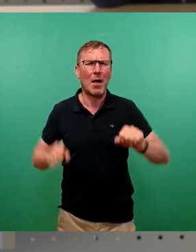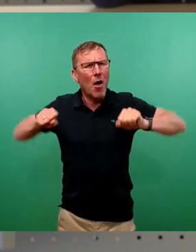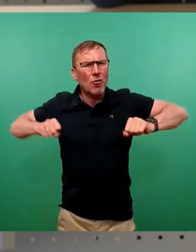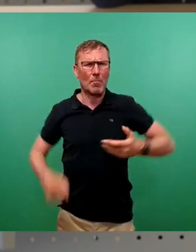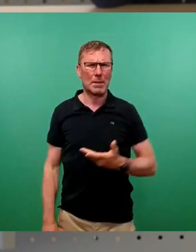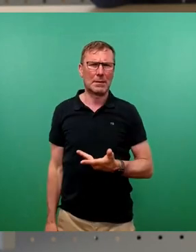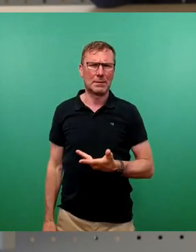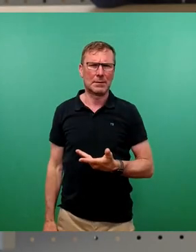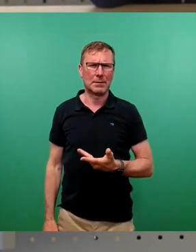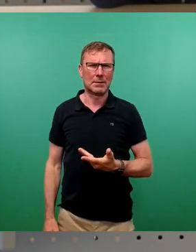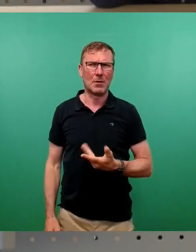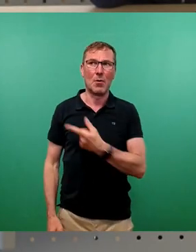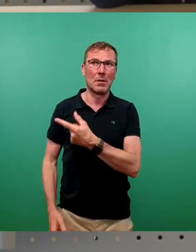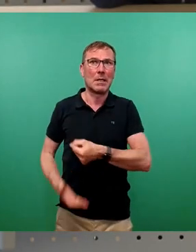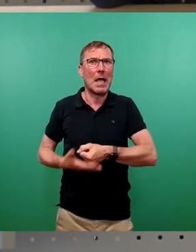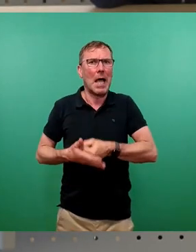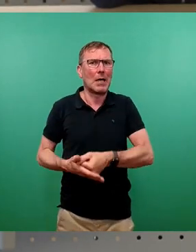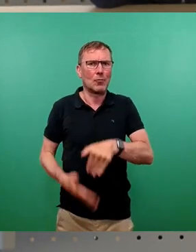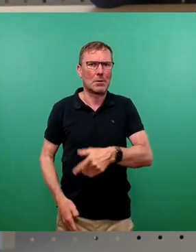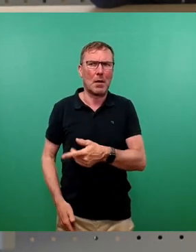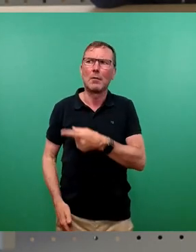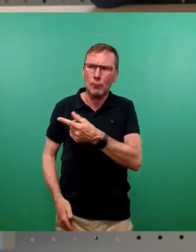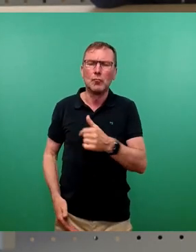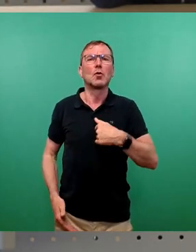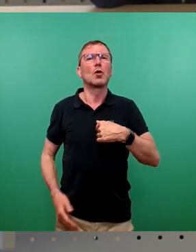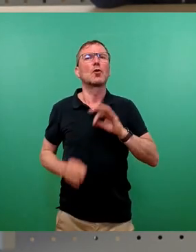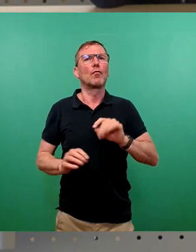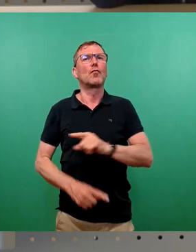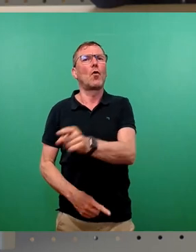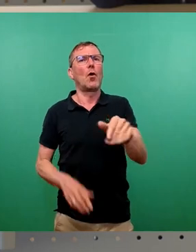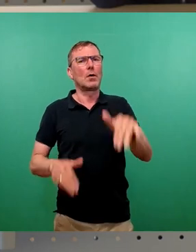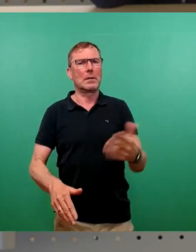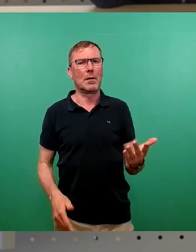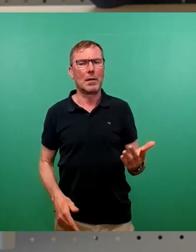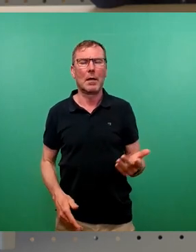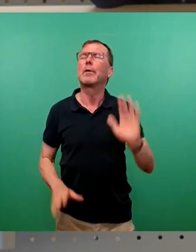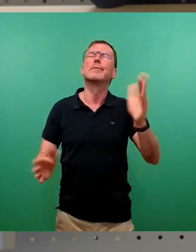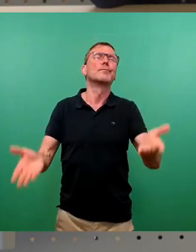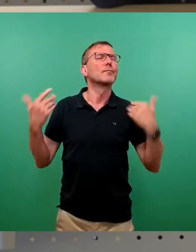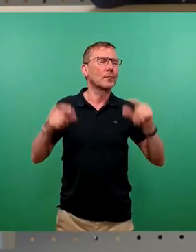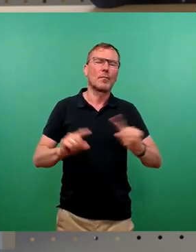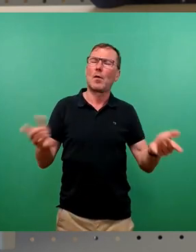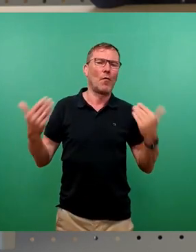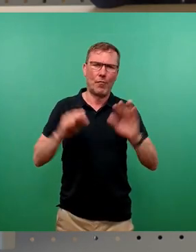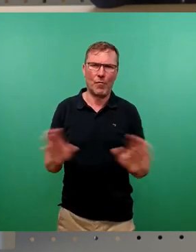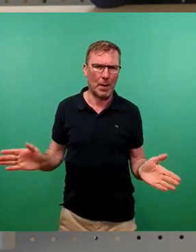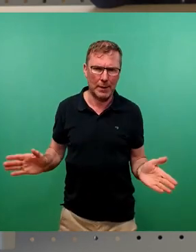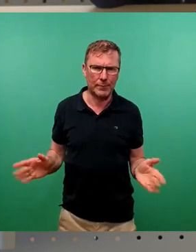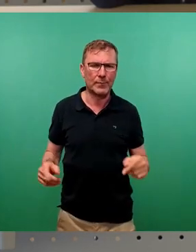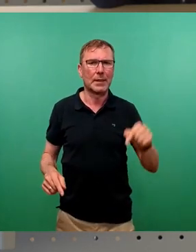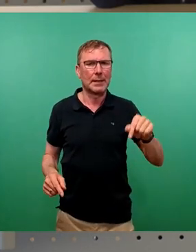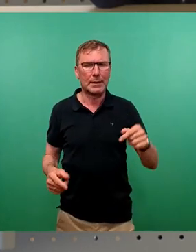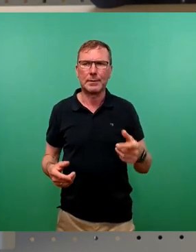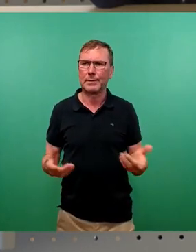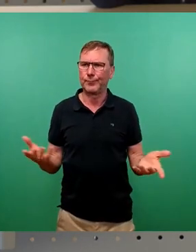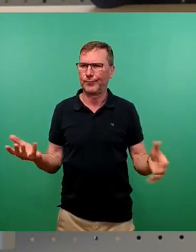zumindest den Eindruck an jeden vermittelt, ja, ich bin für euch da. Aber das ist heute nicht das Thema. Und jetzt haben wir hier den Salat. Ich